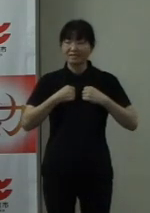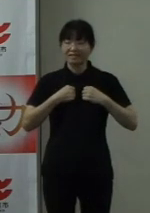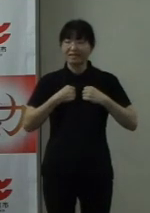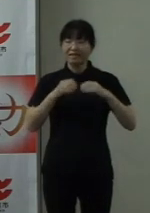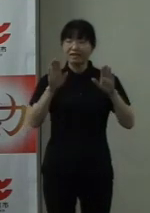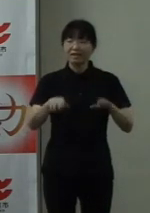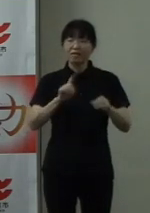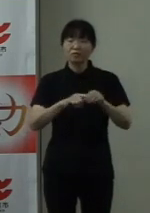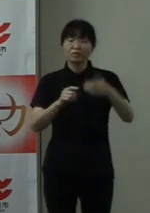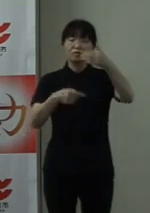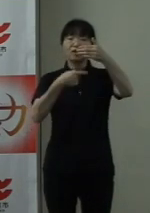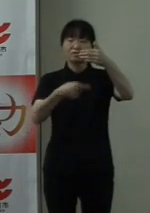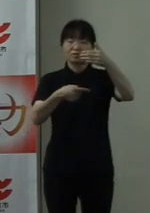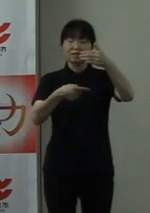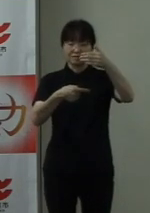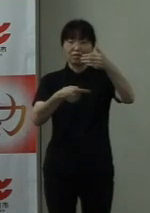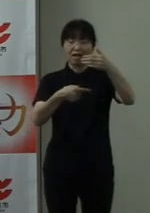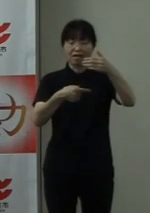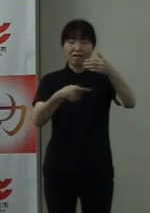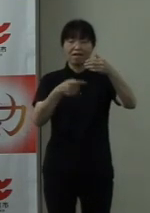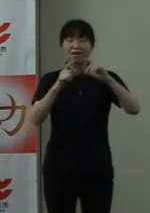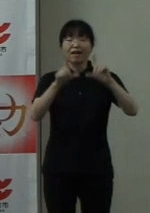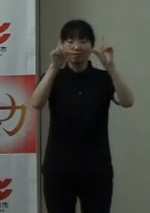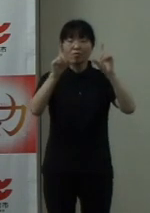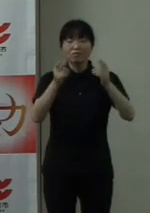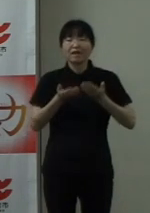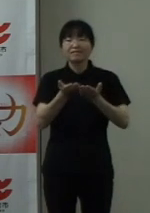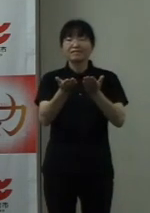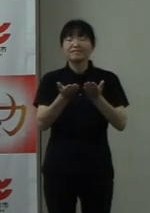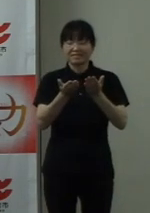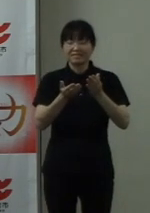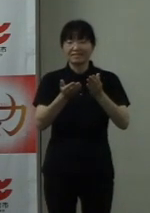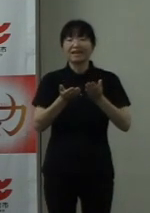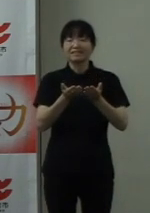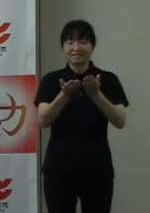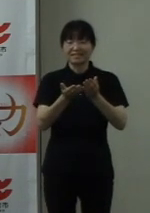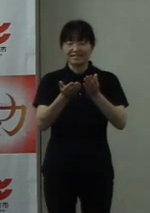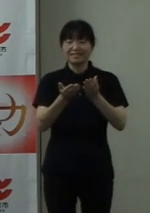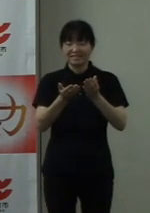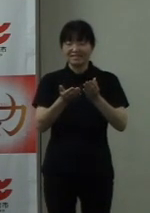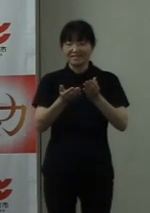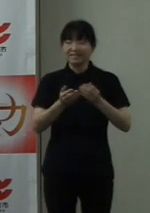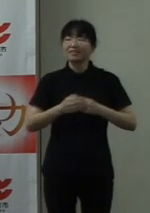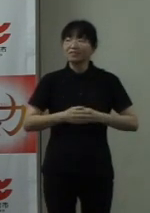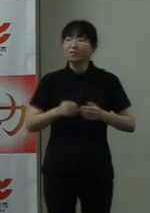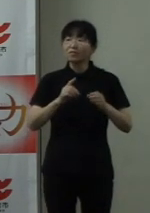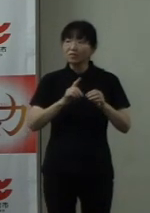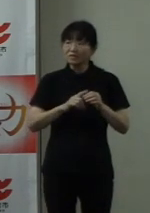9月1日は関東大震災から100年ということで、何かこれに関連するような